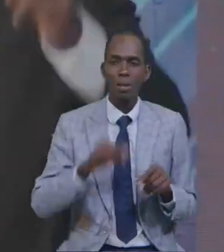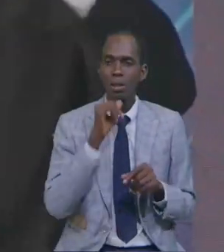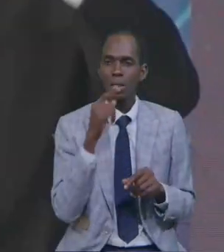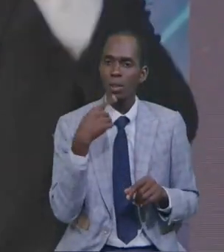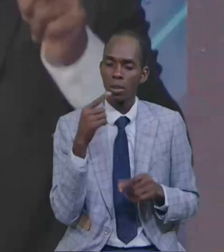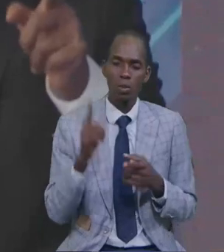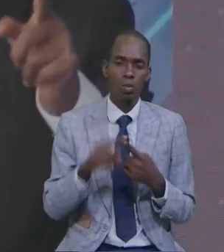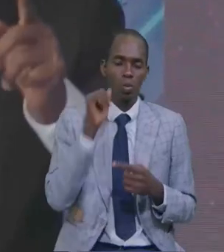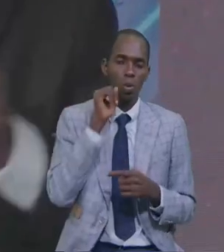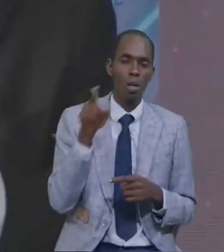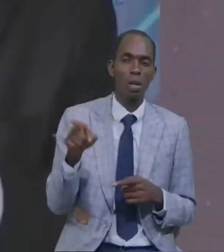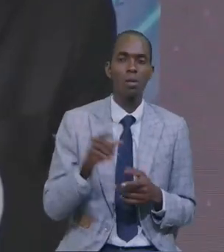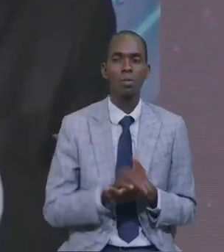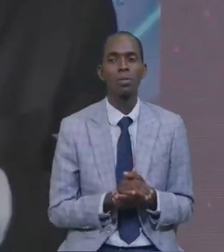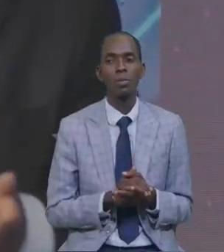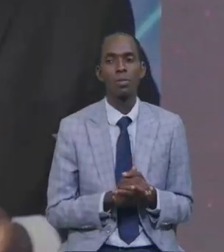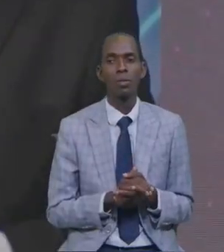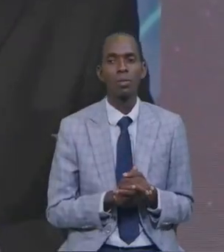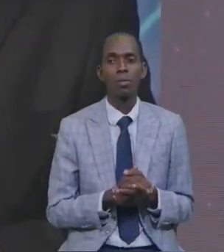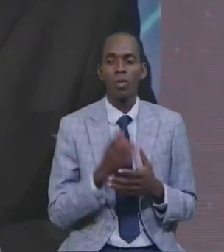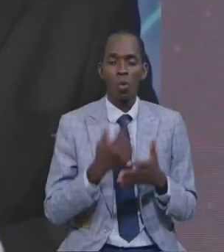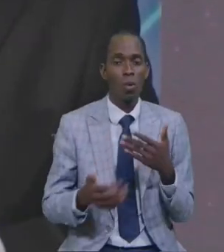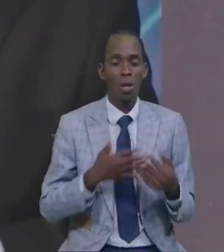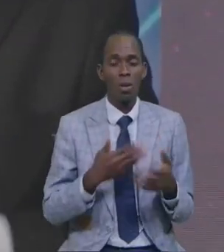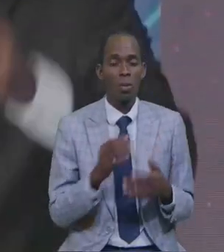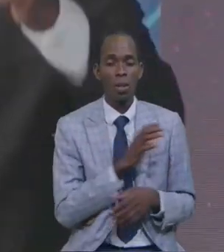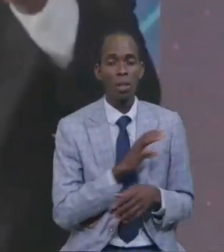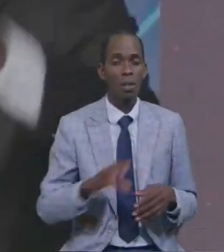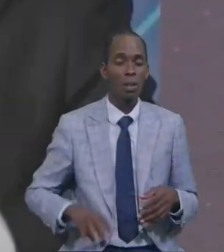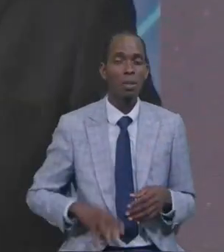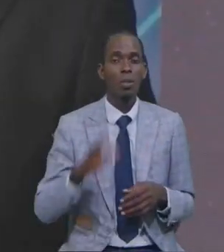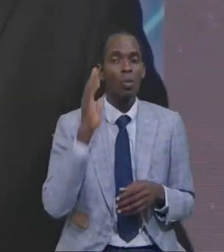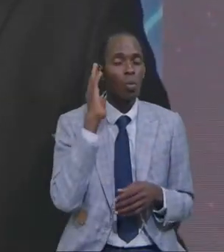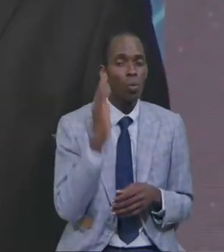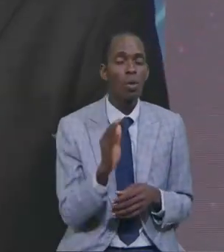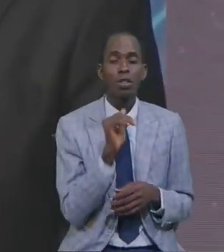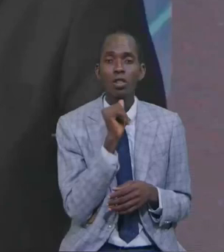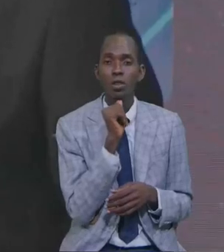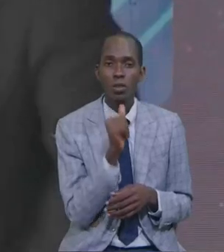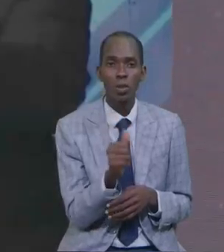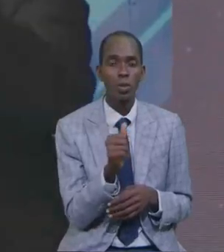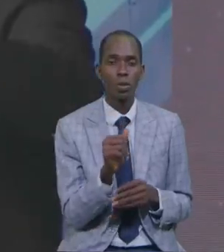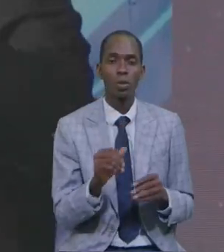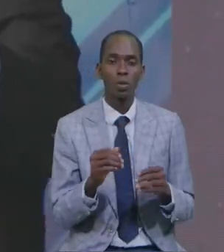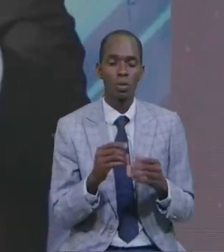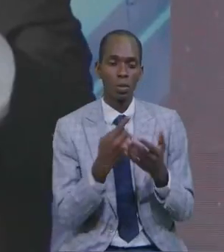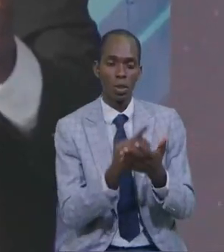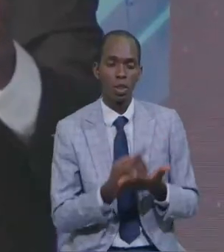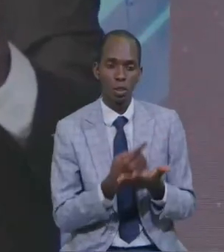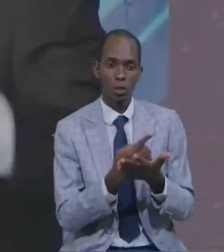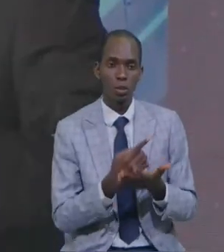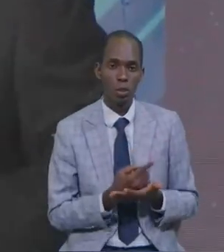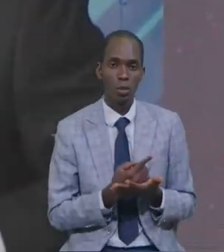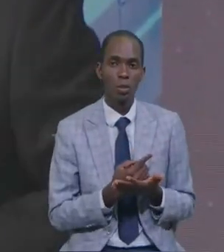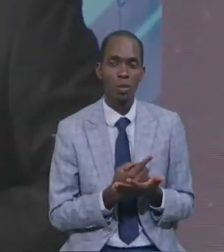ne discutera pas avec un homme, si tu es une femme, tu sais ce que